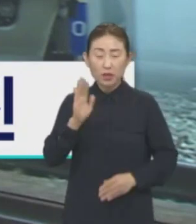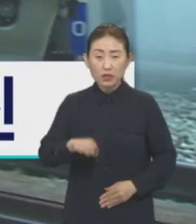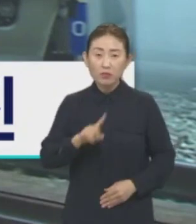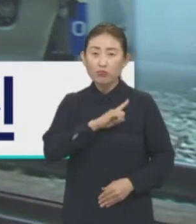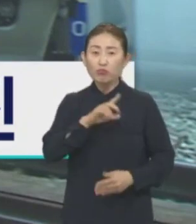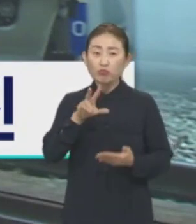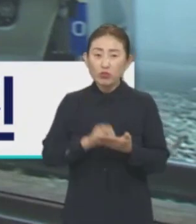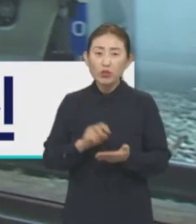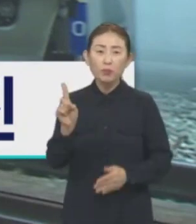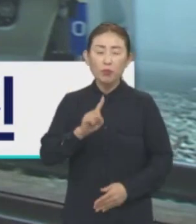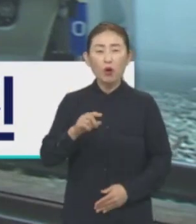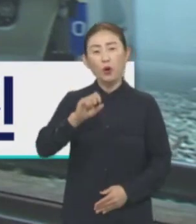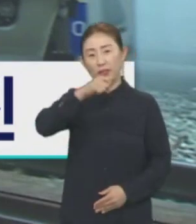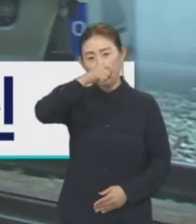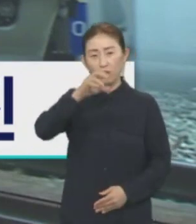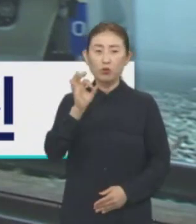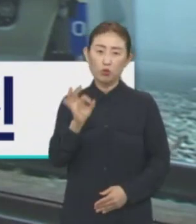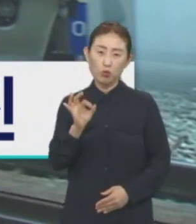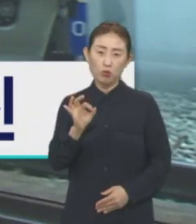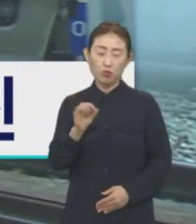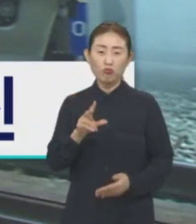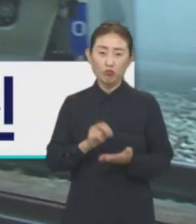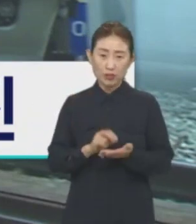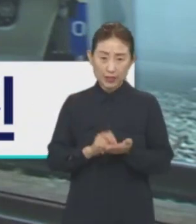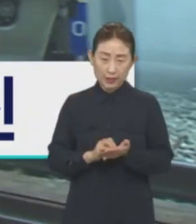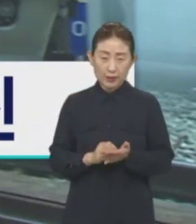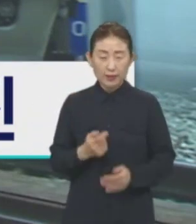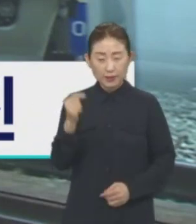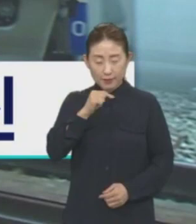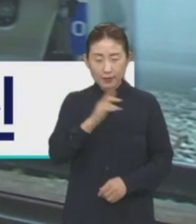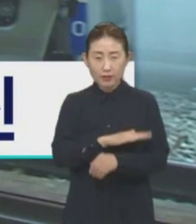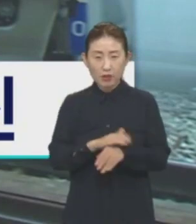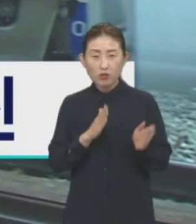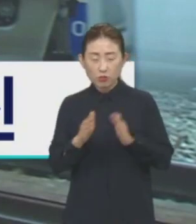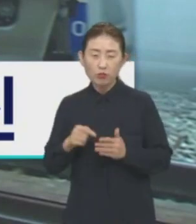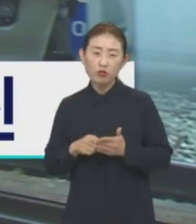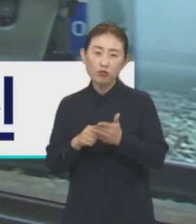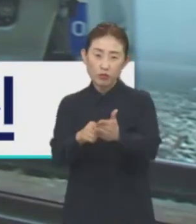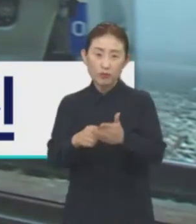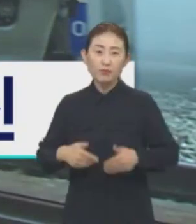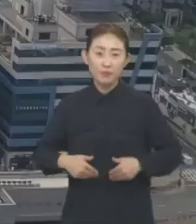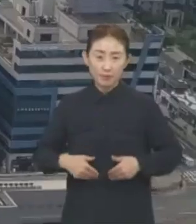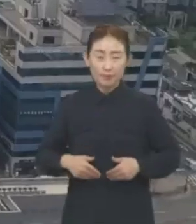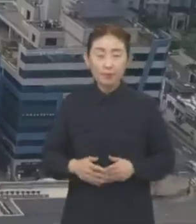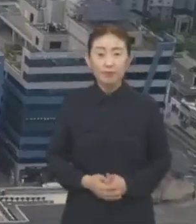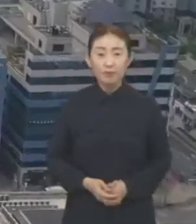등이 투입되는 만큼 철저한 추진 전략이 필요해 보입니다. 장석영 기자입니다.